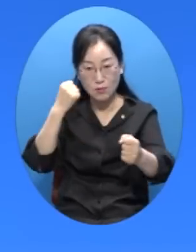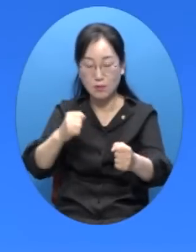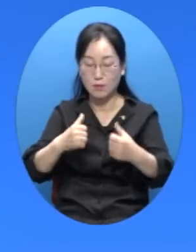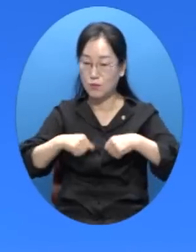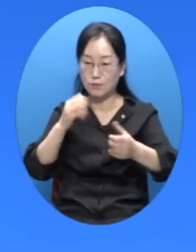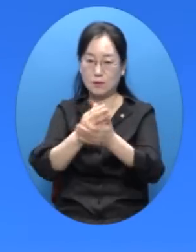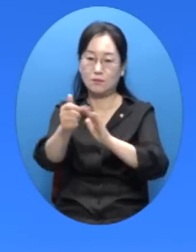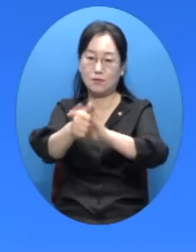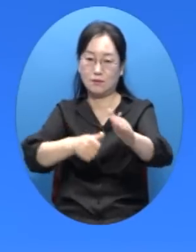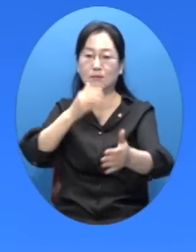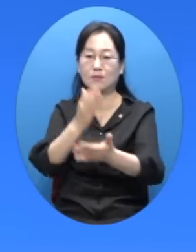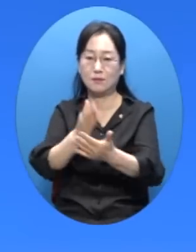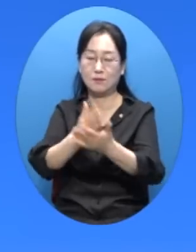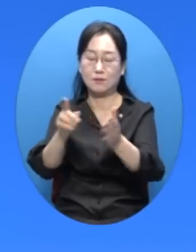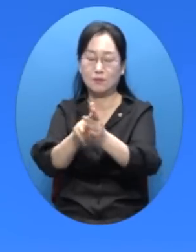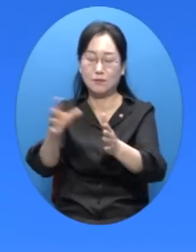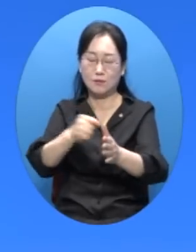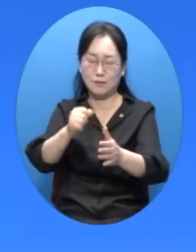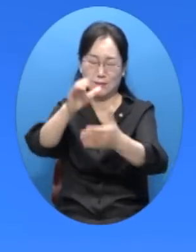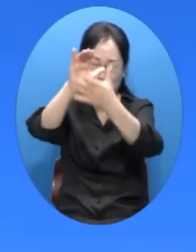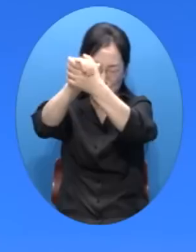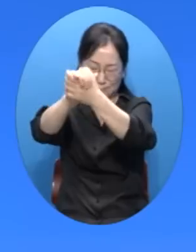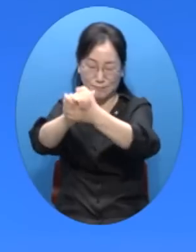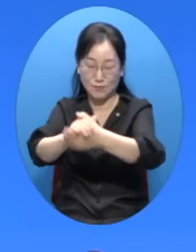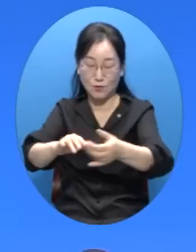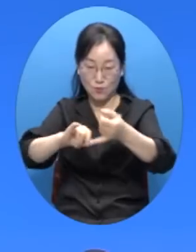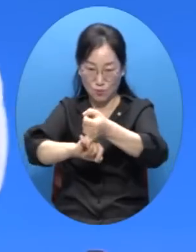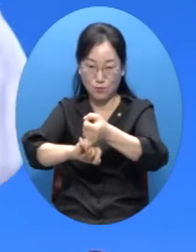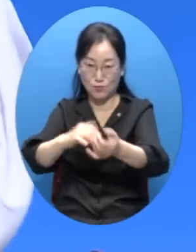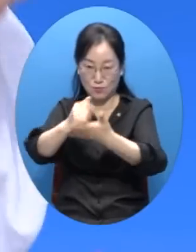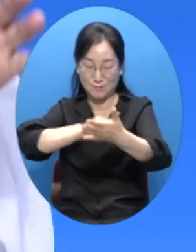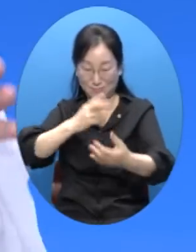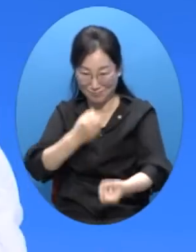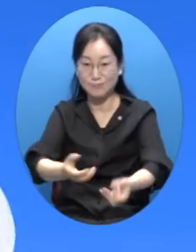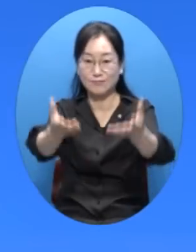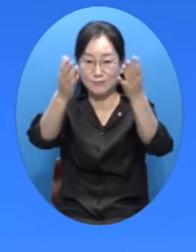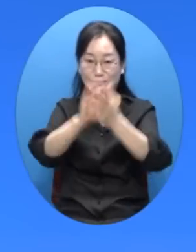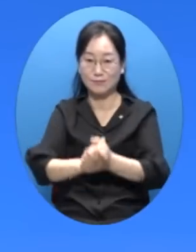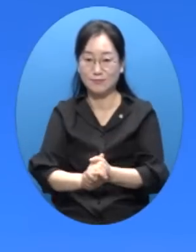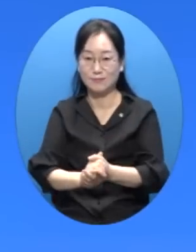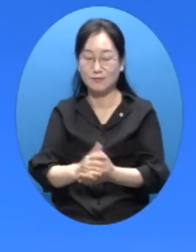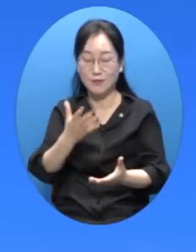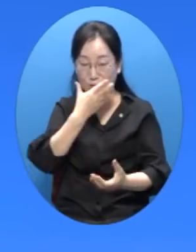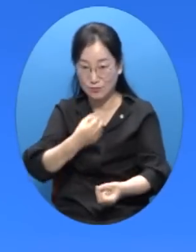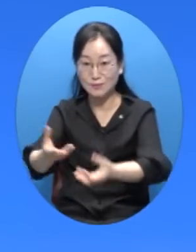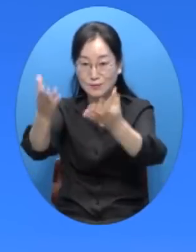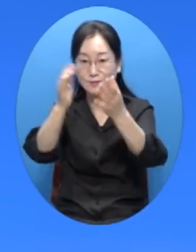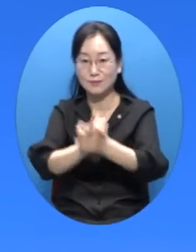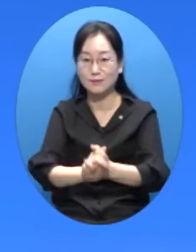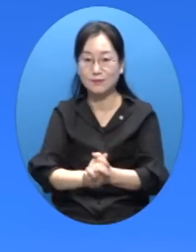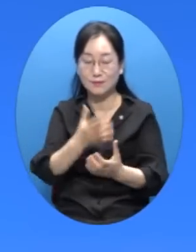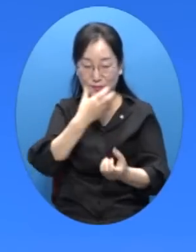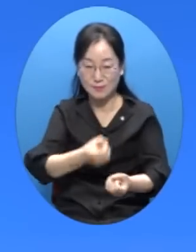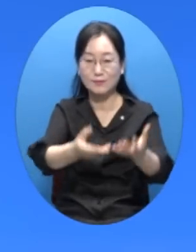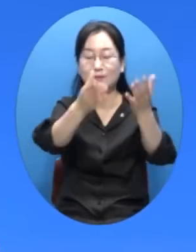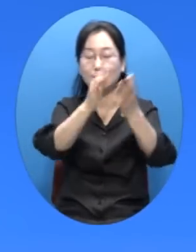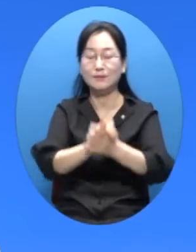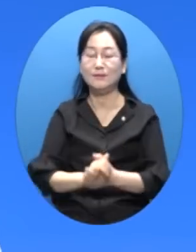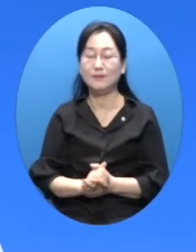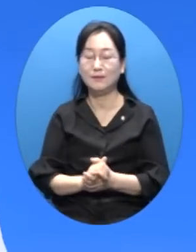말고 물러서지 말고 미래 손을 뻗는 여러분 되기를 주님의 이름으로 축원합니다. 축원합니다.